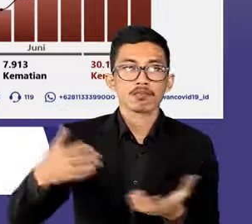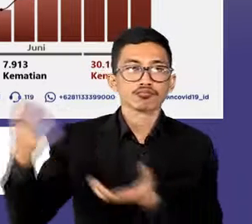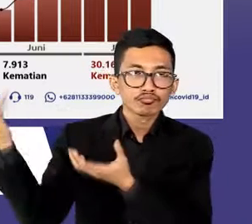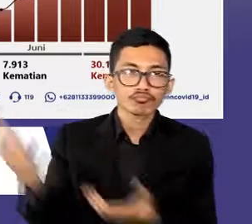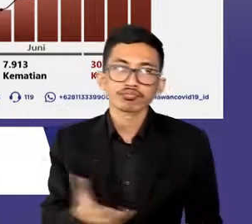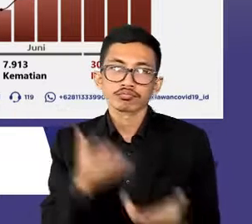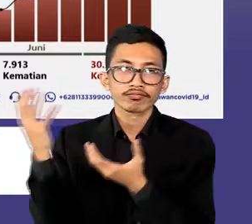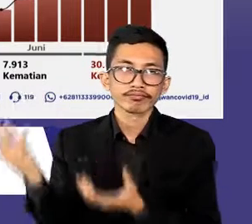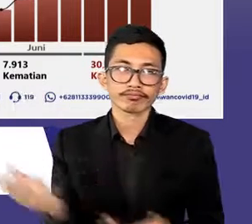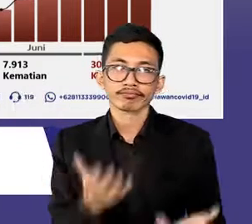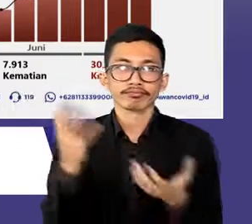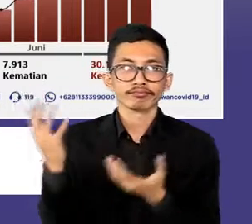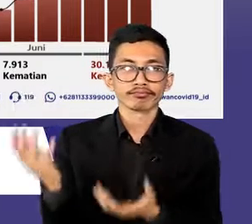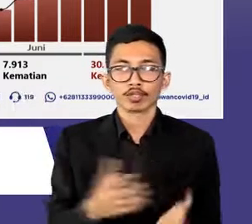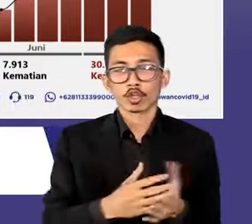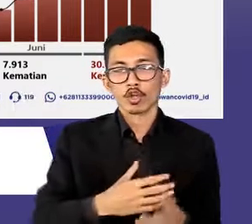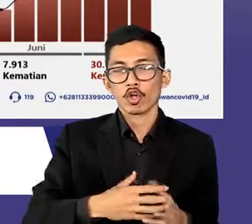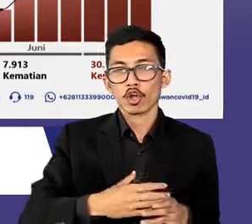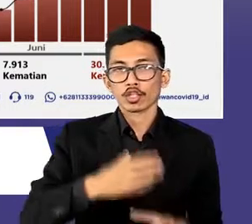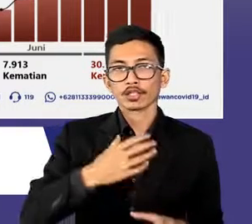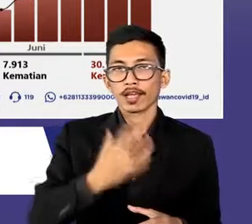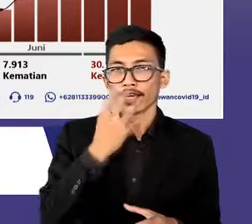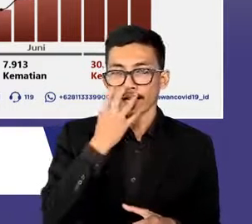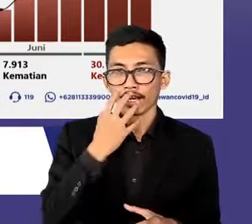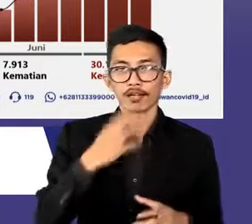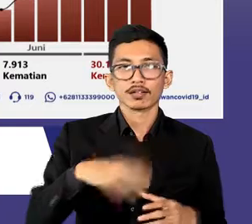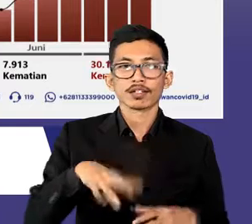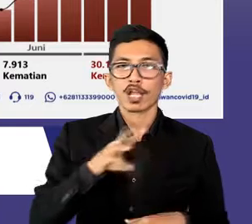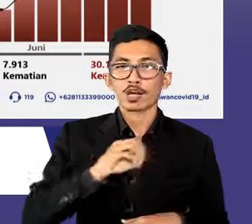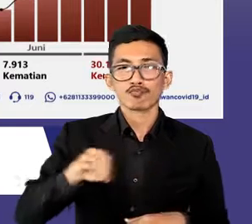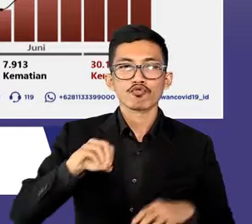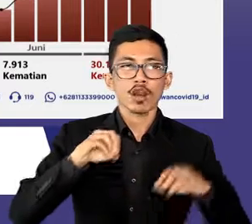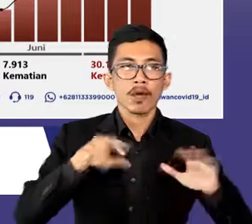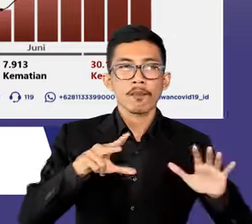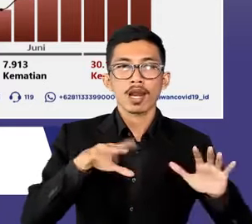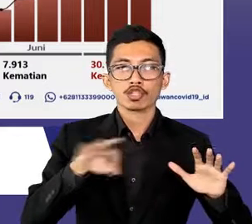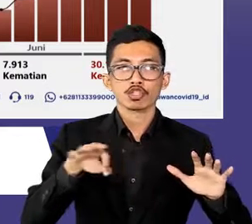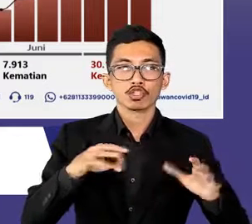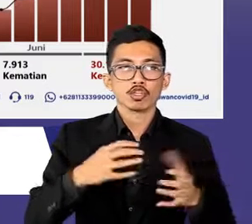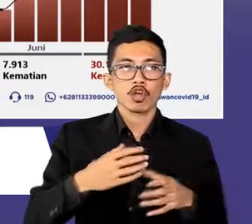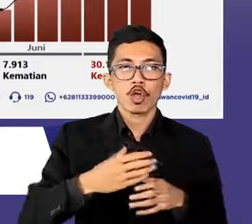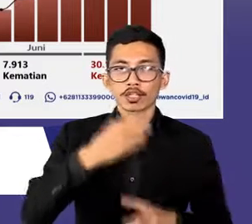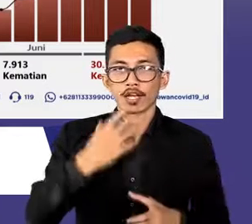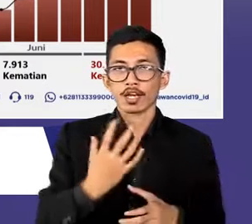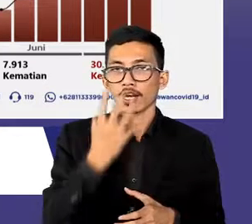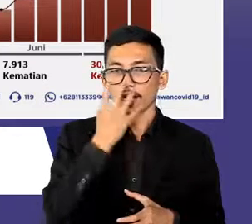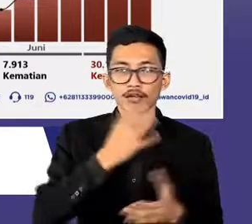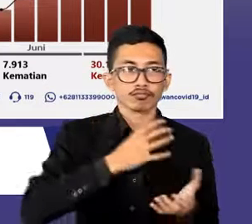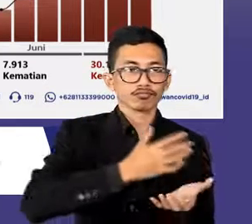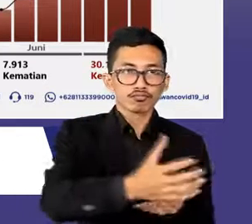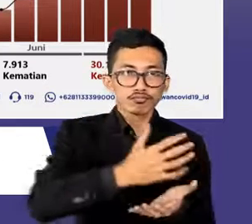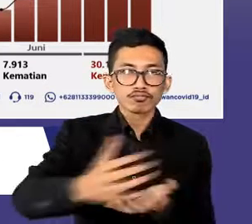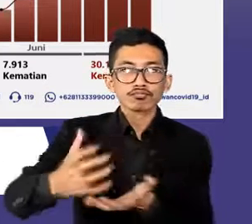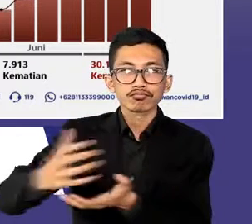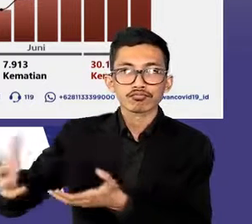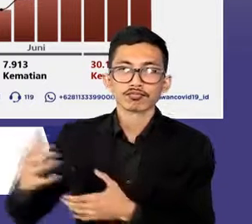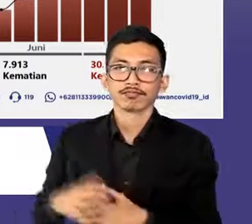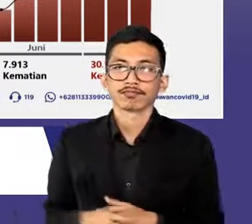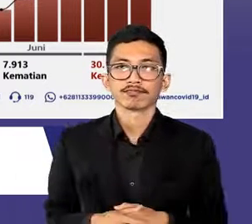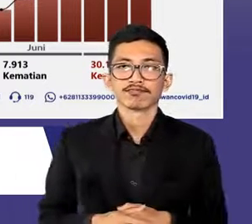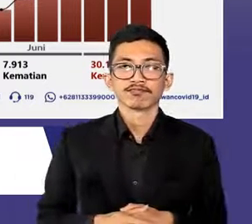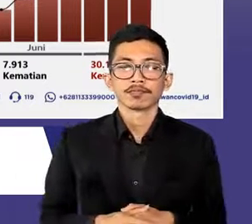menyalurkan oksigen dan penyaluran 3825 oxygen concentrator kemudian